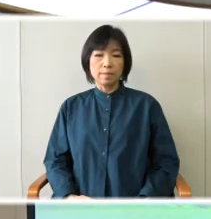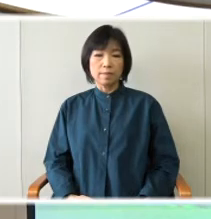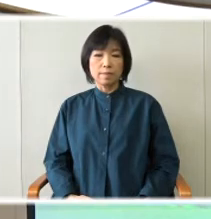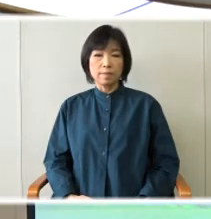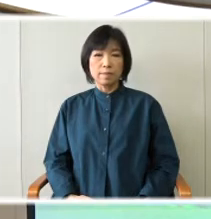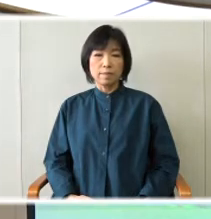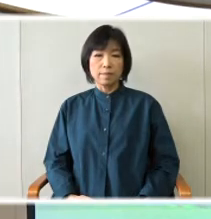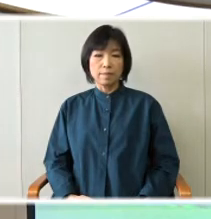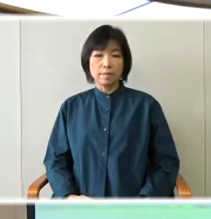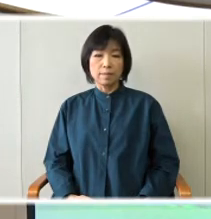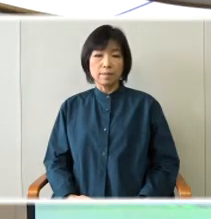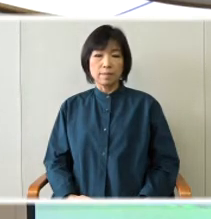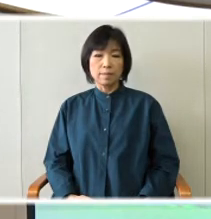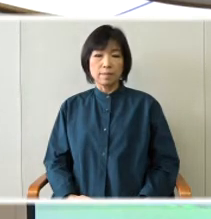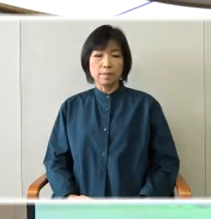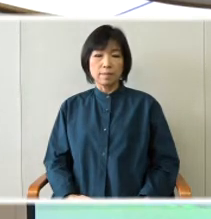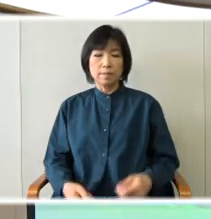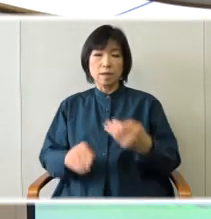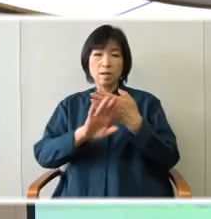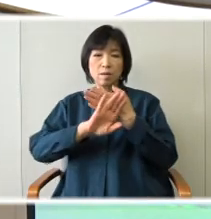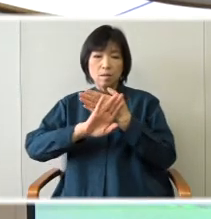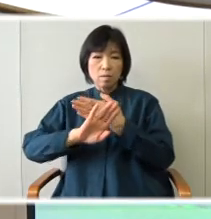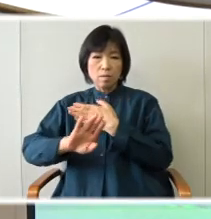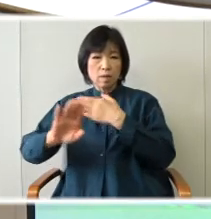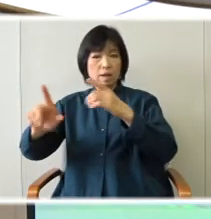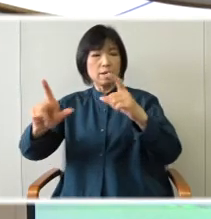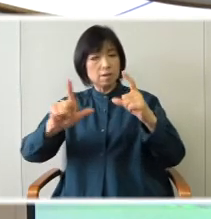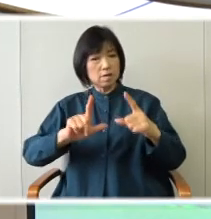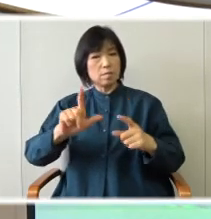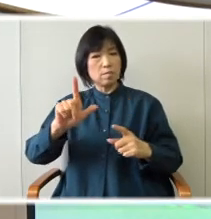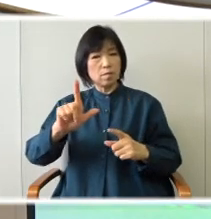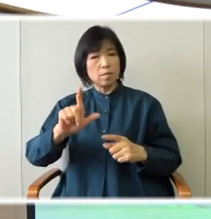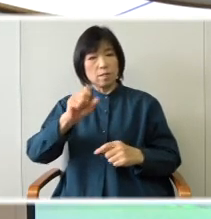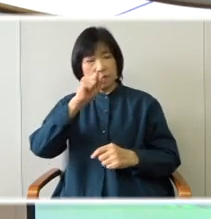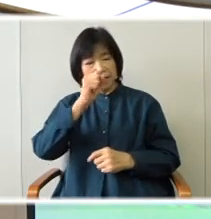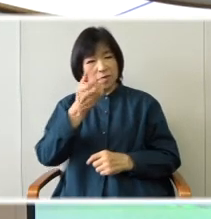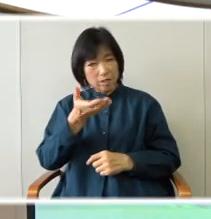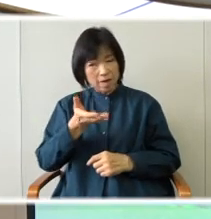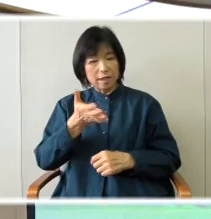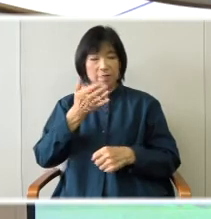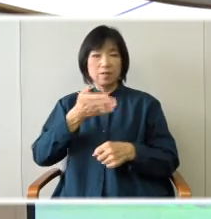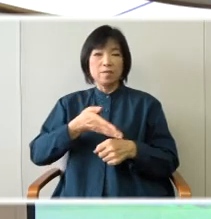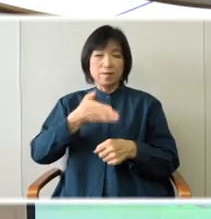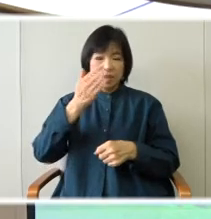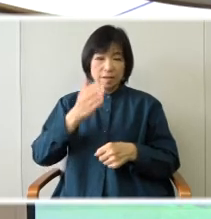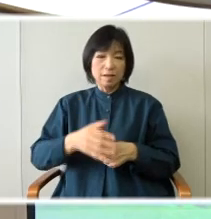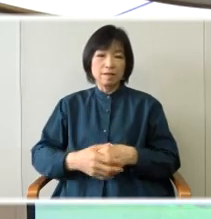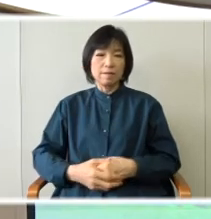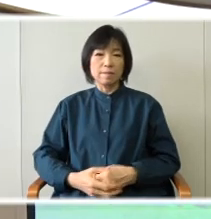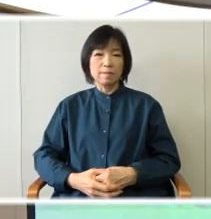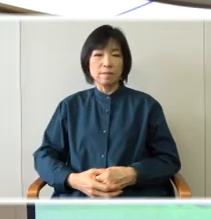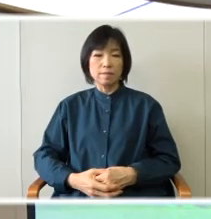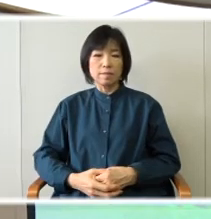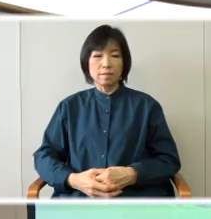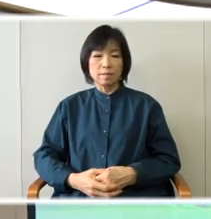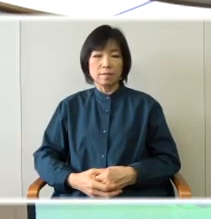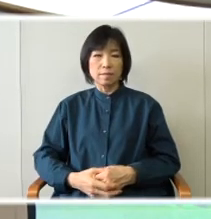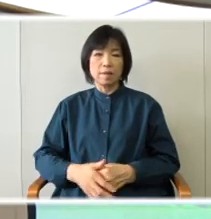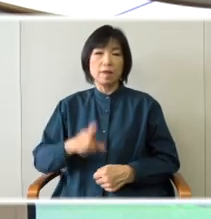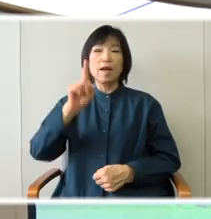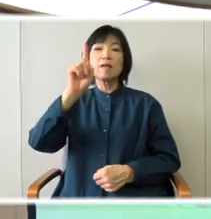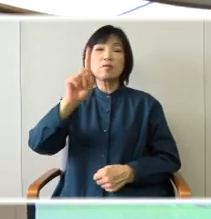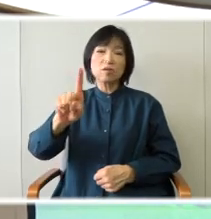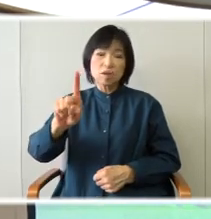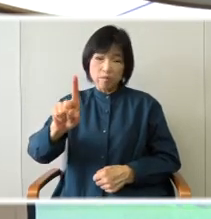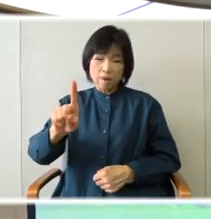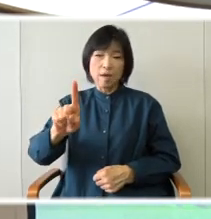します。質問の方、よろしいでしょうか。ありがとうございました。次回の記者会見で